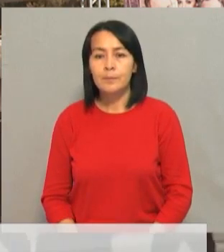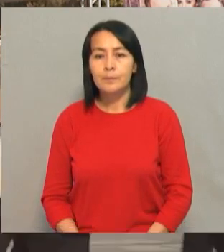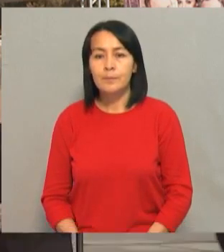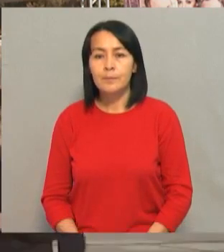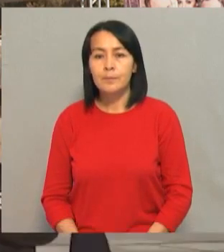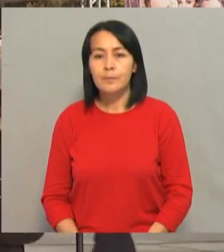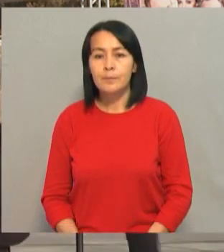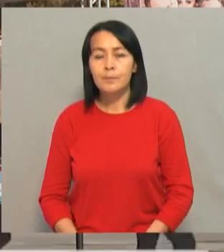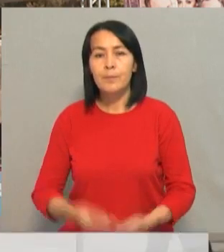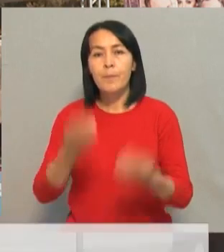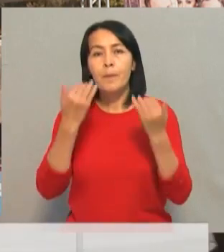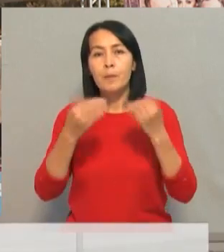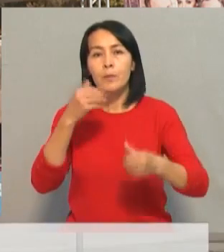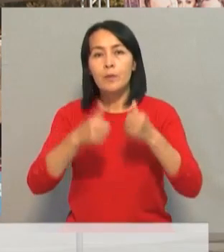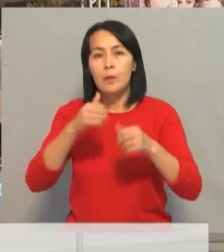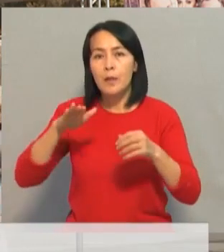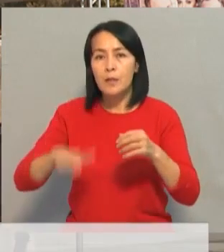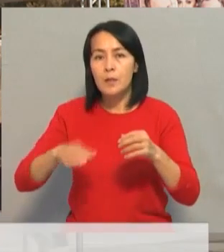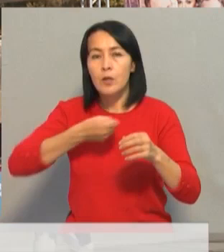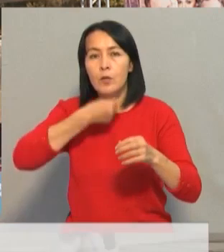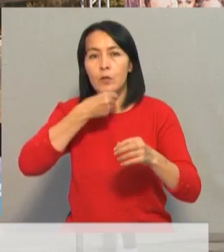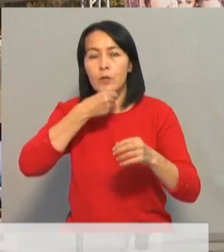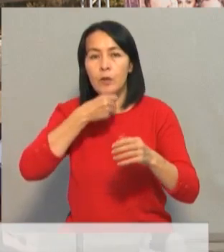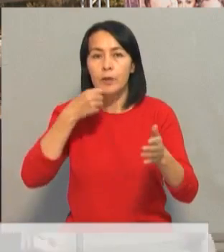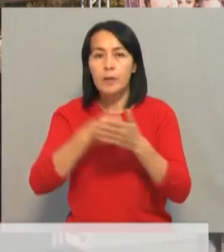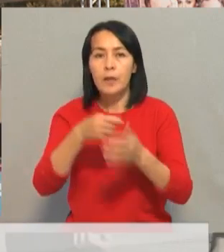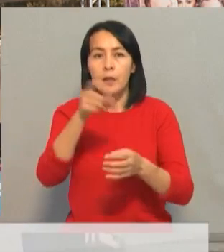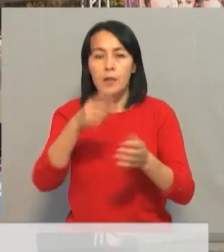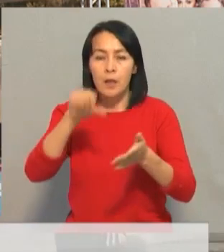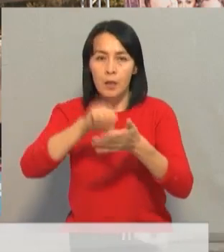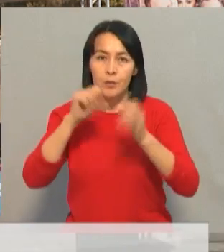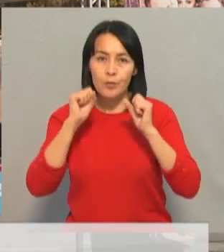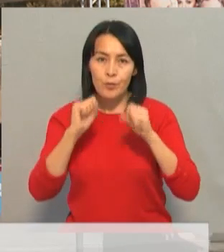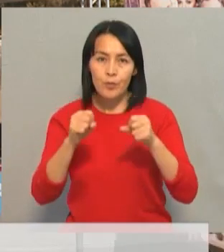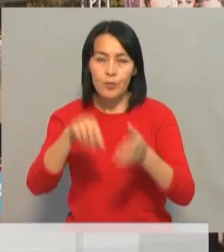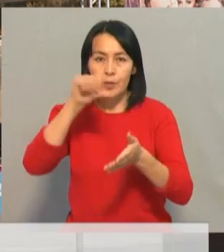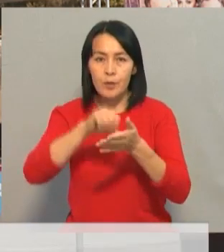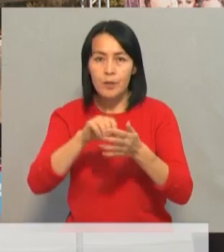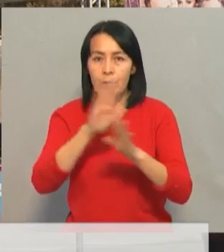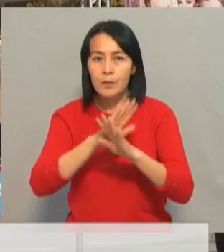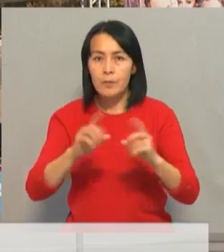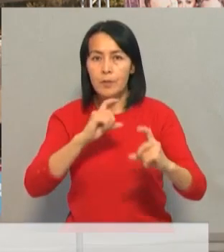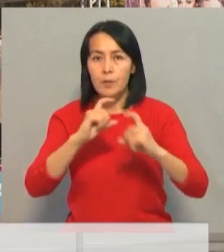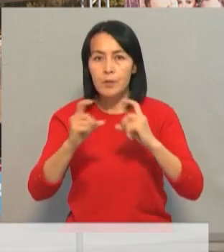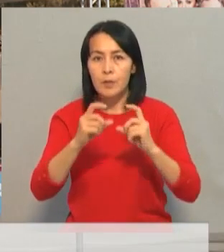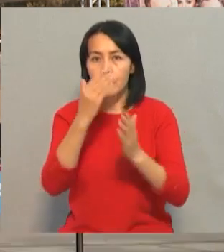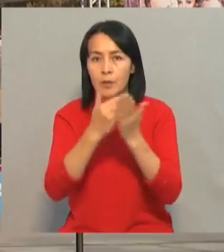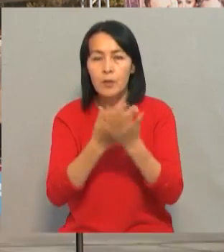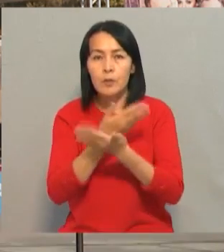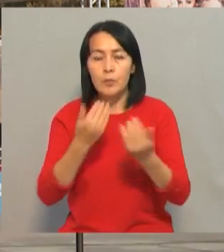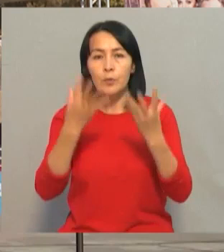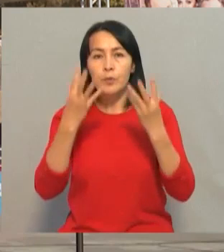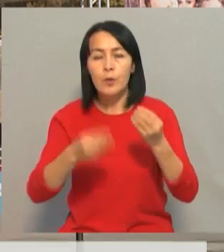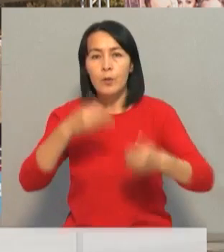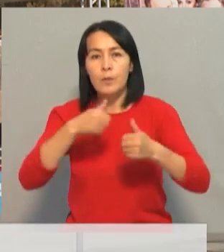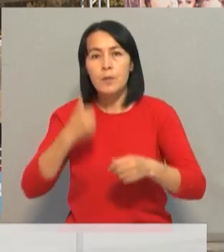стране. Бұл турнирге еңбектеген баладан еңкеген қартқа дейінгі азаматтар қатысалады. Үміткерлердің ешбірінде шахматтық рейтингі жоқ. Бүгінгі